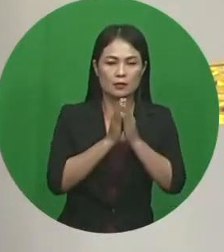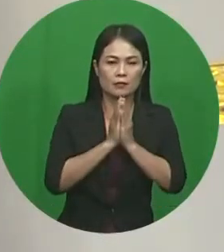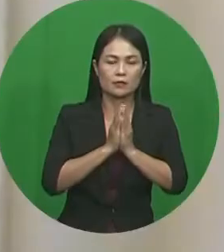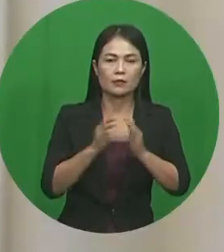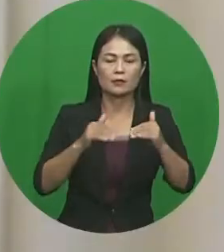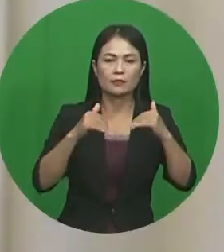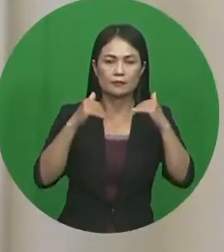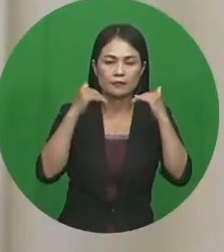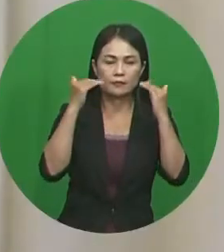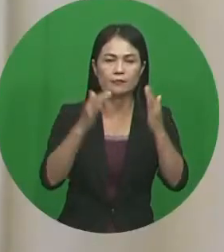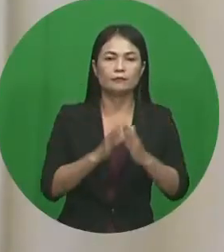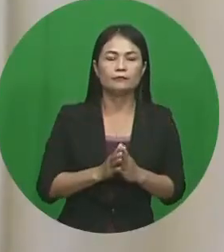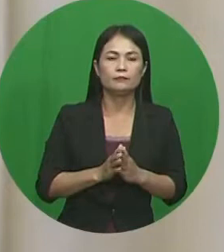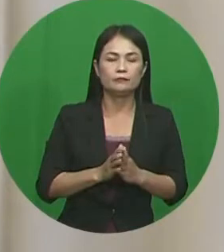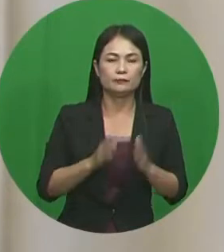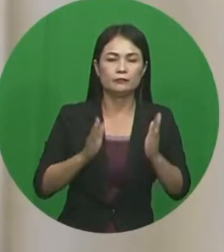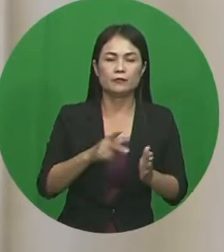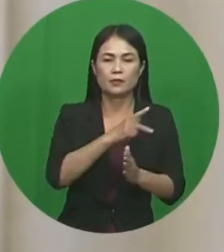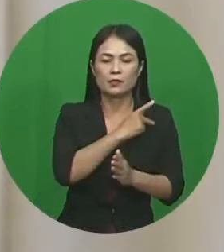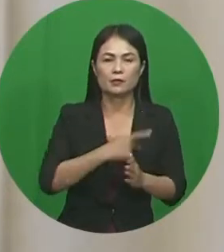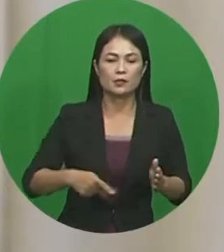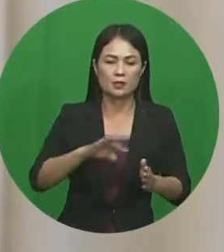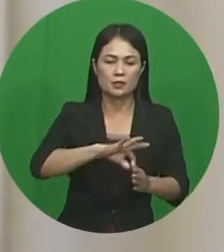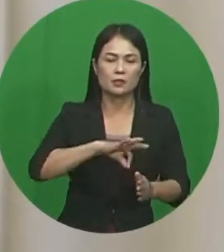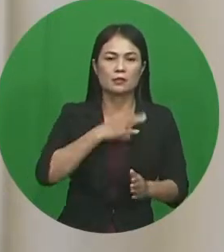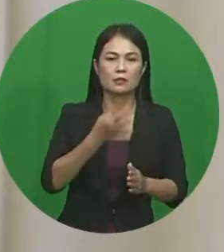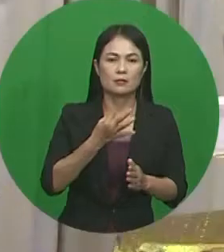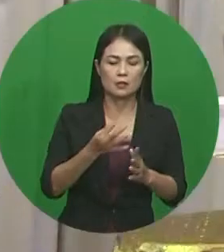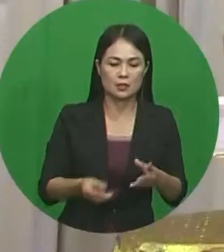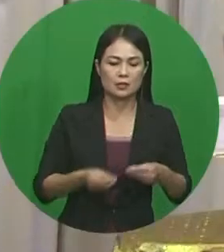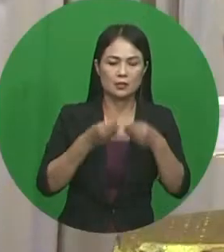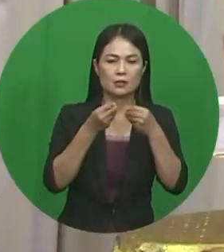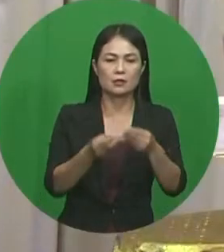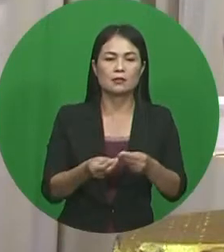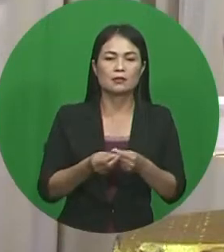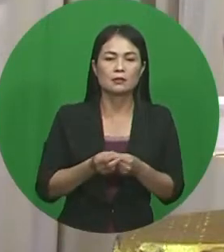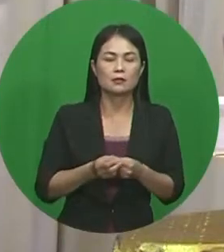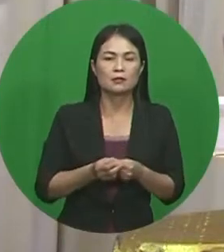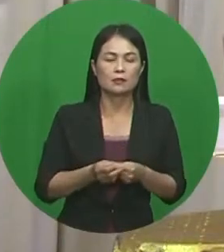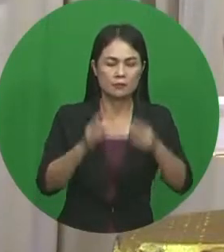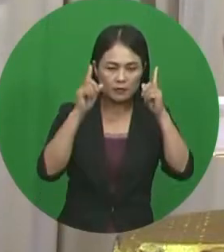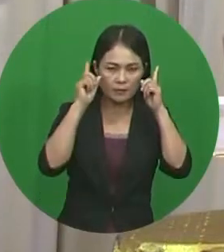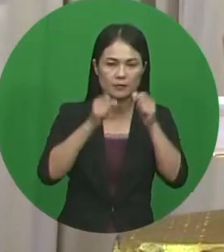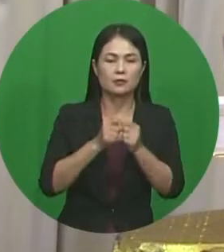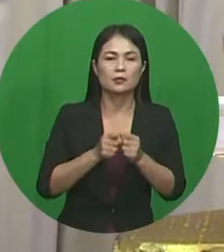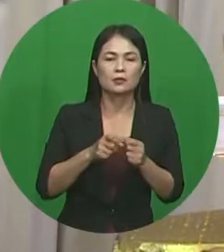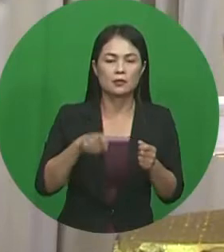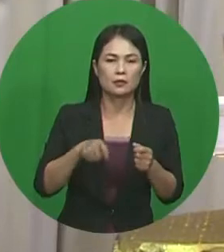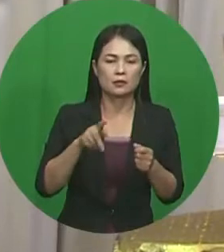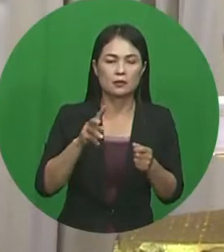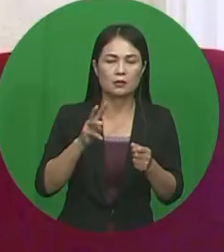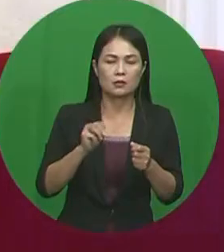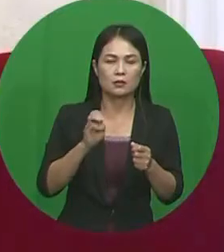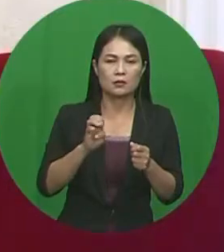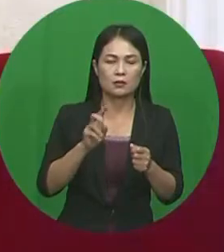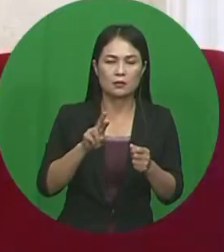ដ៏ខ្ពង់ខ្ពស់បំផុតព្រះអង្គបានសពព្រះរាជរតីប្រុសព្រះរាជទានអាដាមមីកាមីម៉ាសា